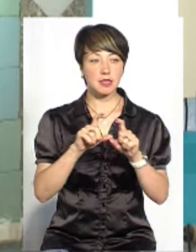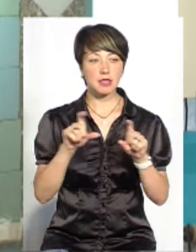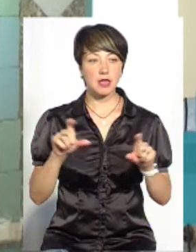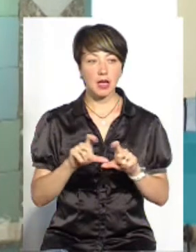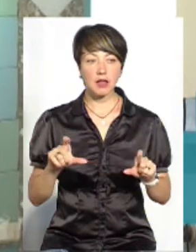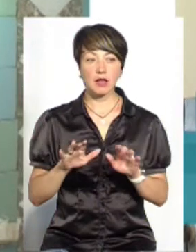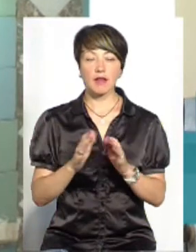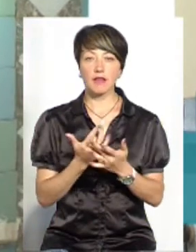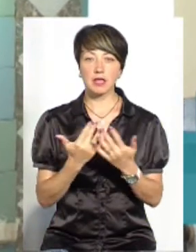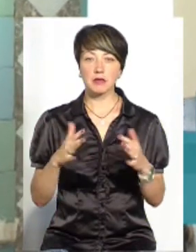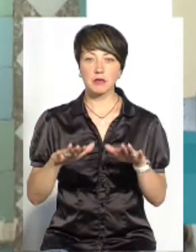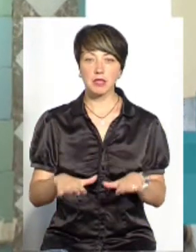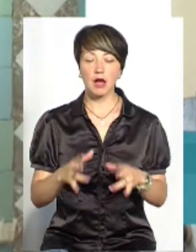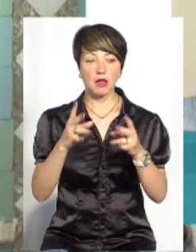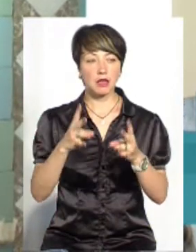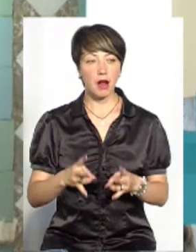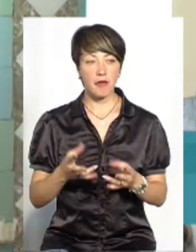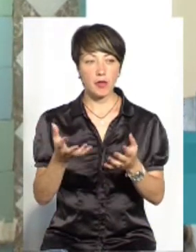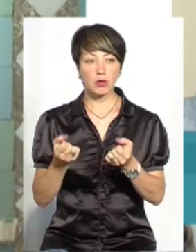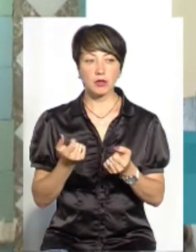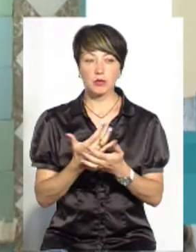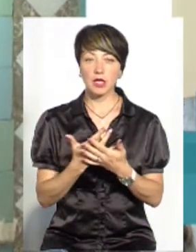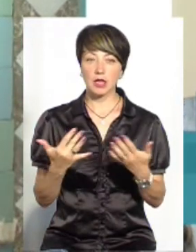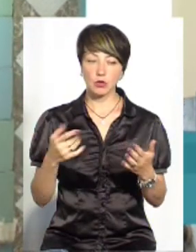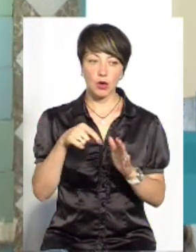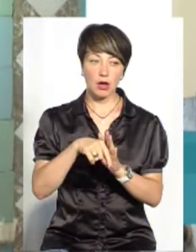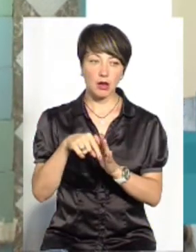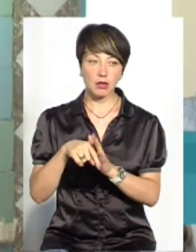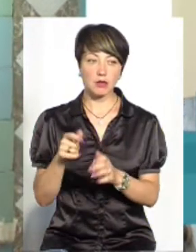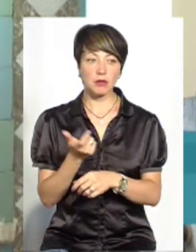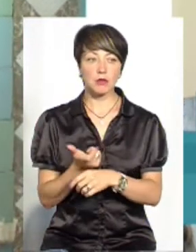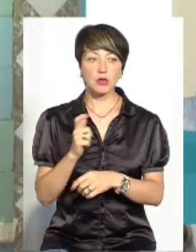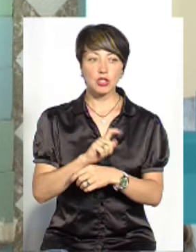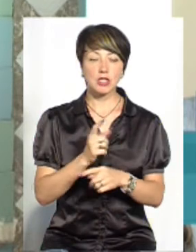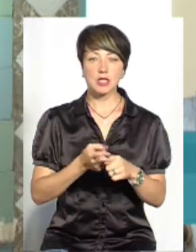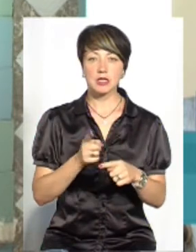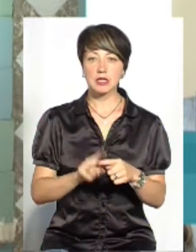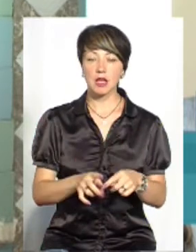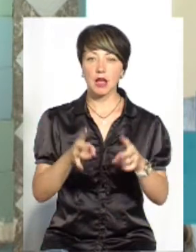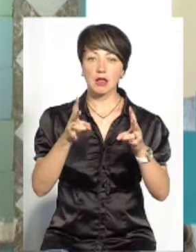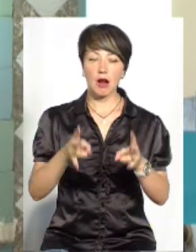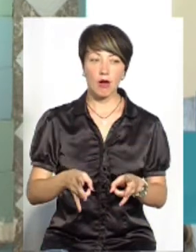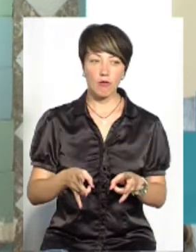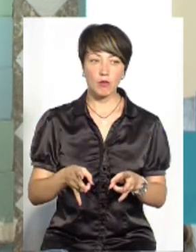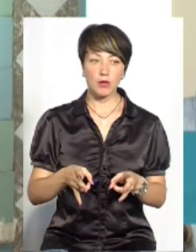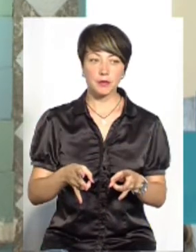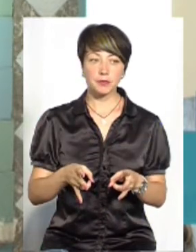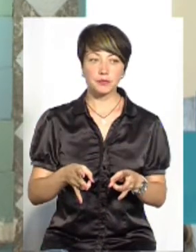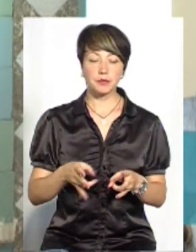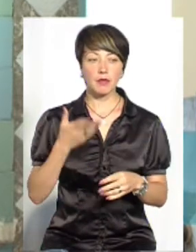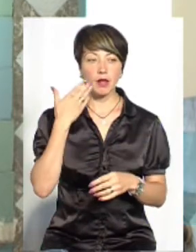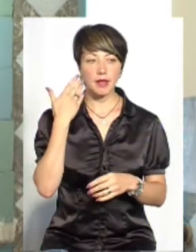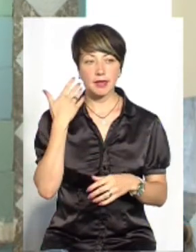різних місцях отримують травми різного характеру. Переважно більшість – це травми, скажімо так,